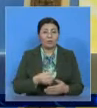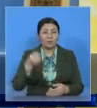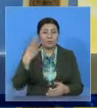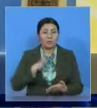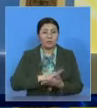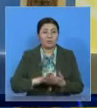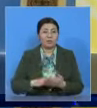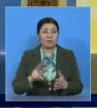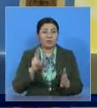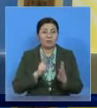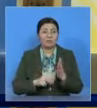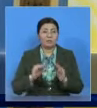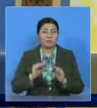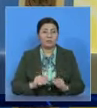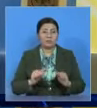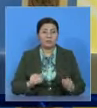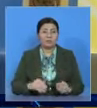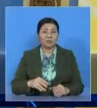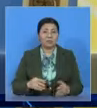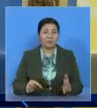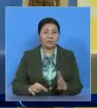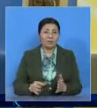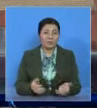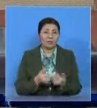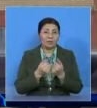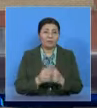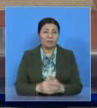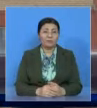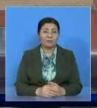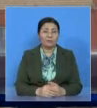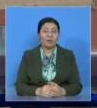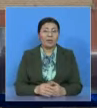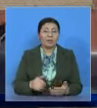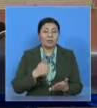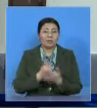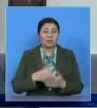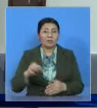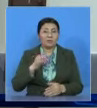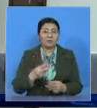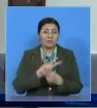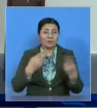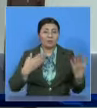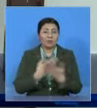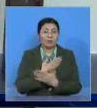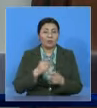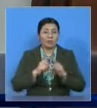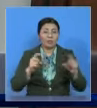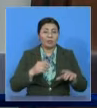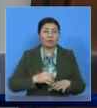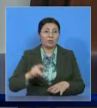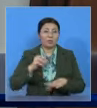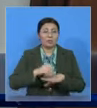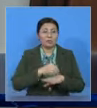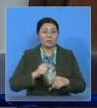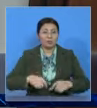около 80 детей было набрано, еще планируется набрать. Также глава региона осмотрел новое здание районного акимата, которое